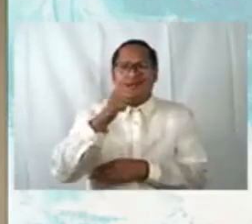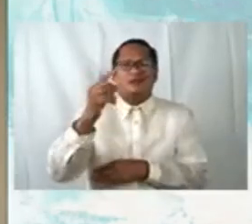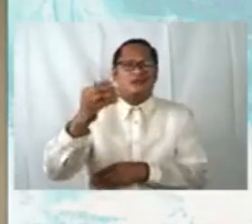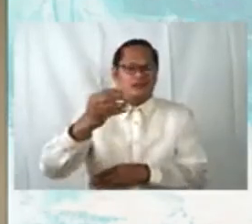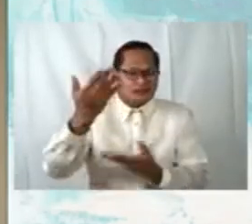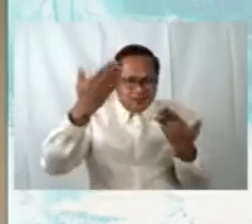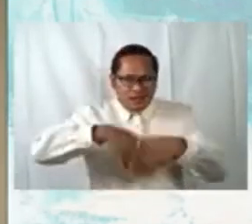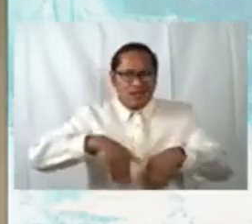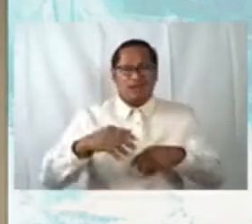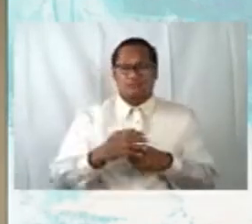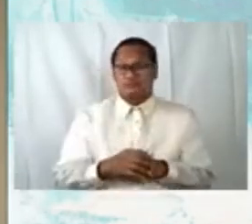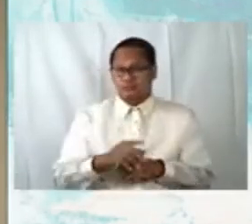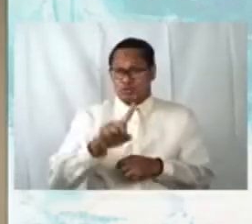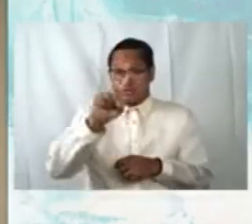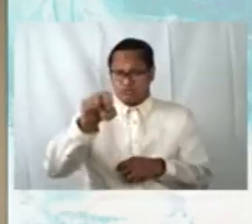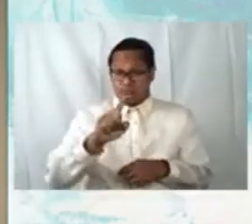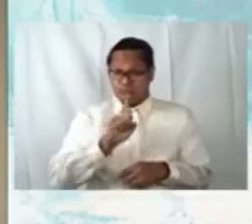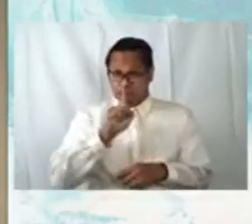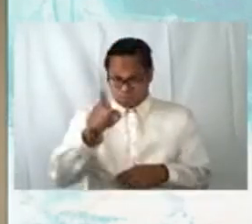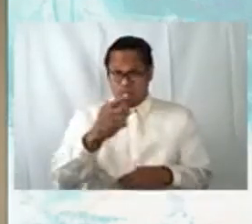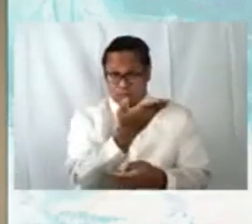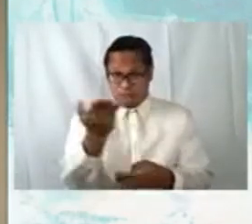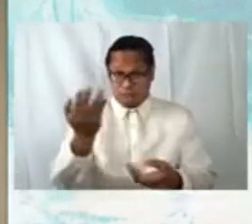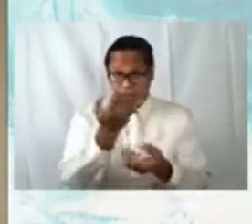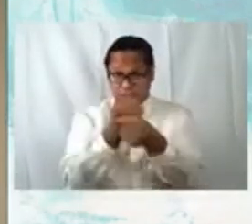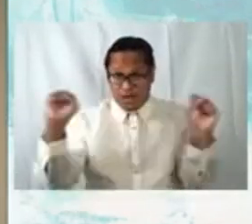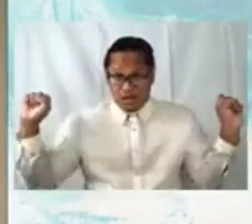Tunay ka bang malaya?